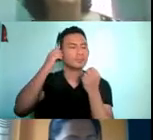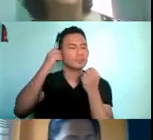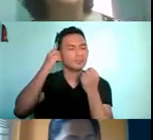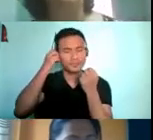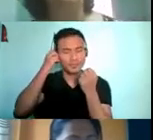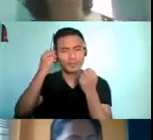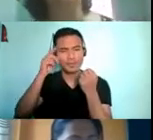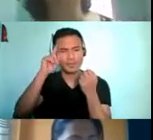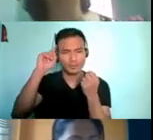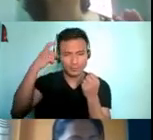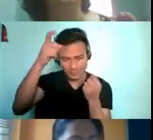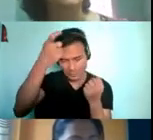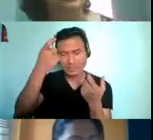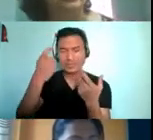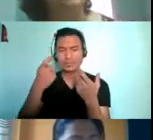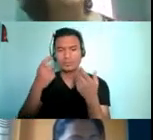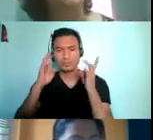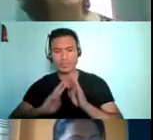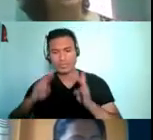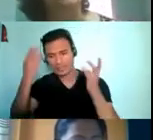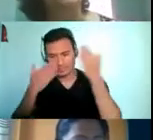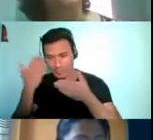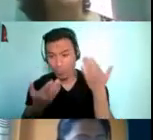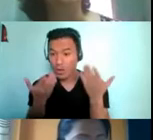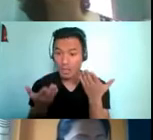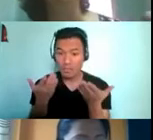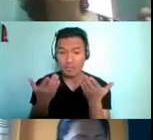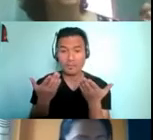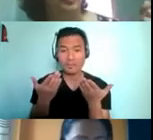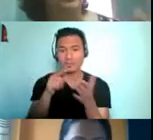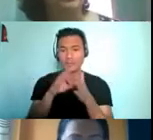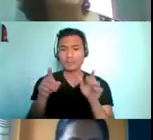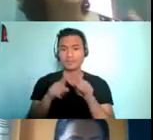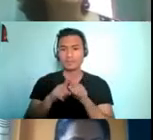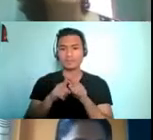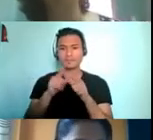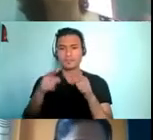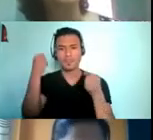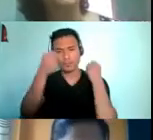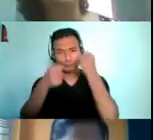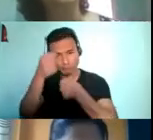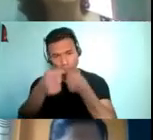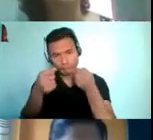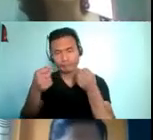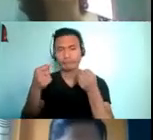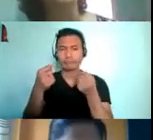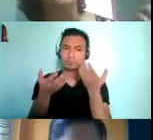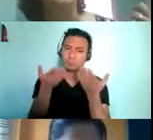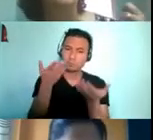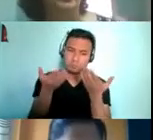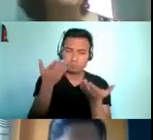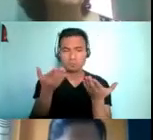तनावको कारणले हुनसक्छ, अथवा उसलाई शारीरिक हिंसा यदि भएको छ भने त्यो हान्दा कुट्दा पिट्दा हुनसक्छ,